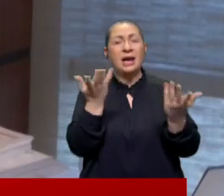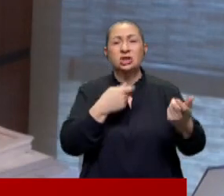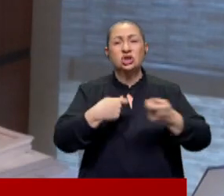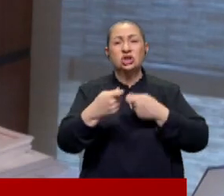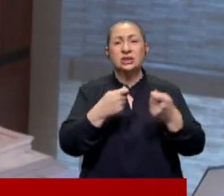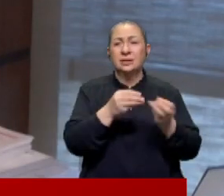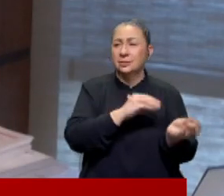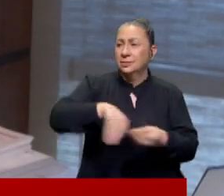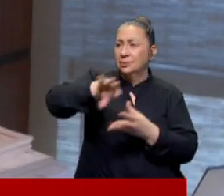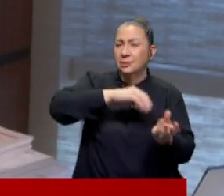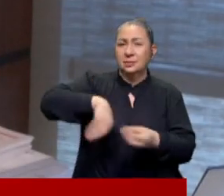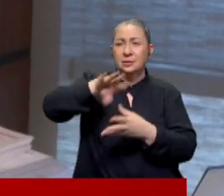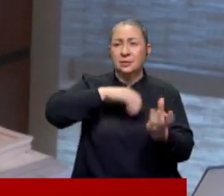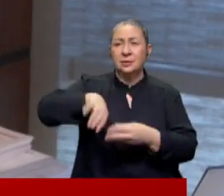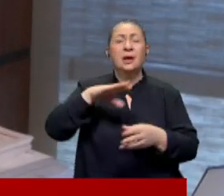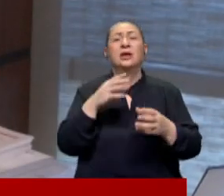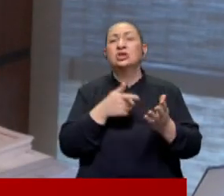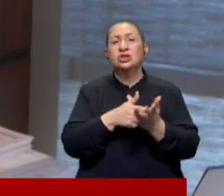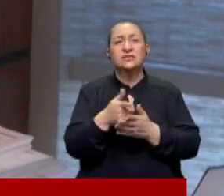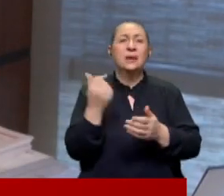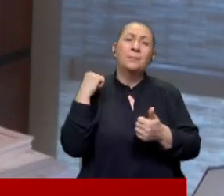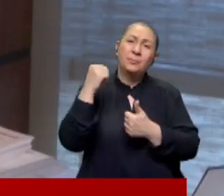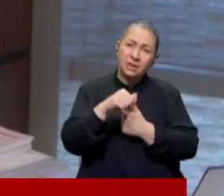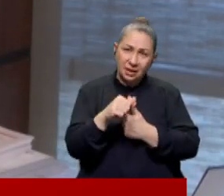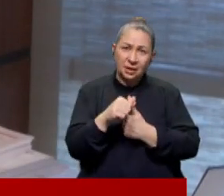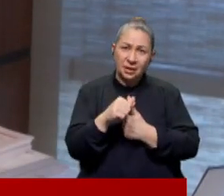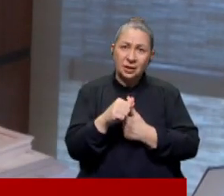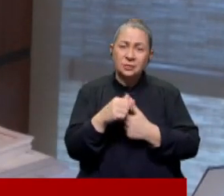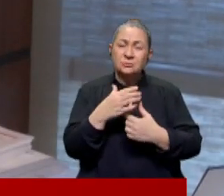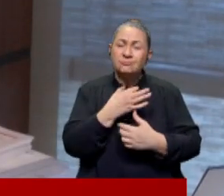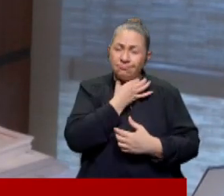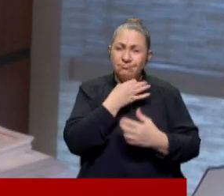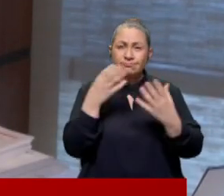şirketlere yönlendirecek ve çiftçiler bir kez daha mağdur olacak.